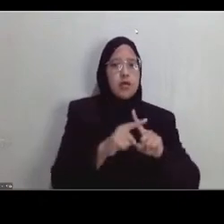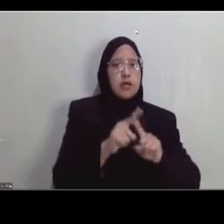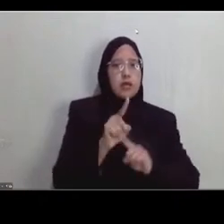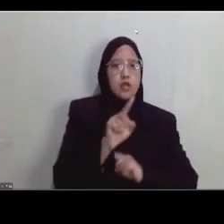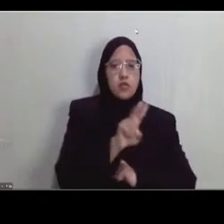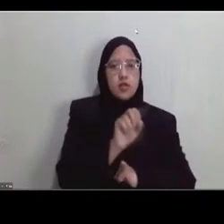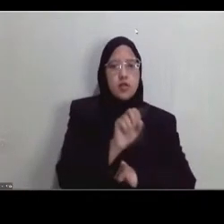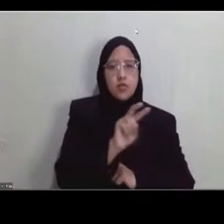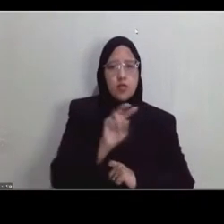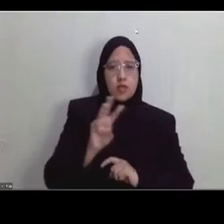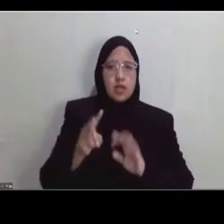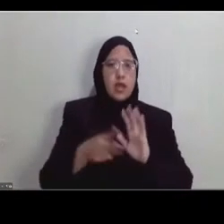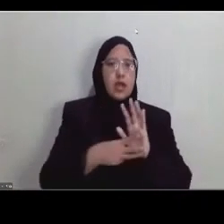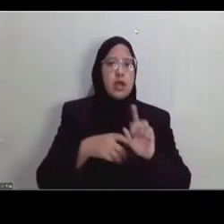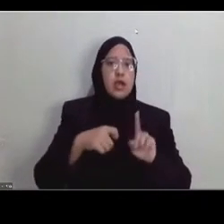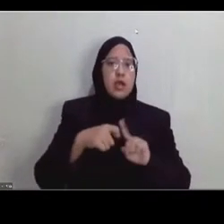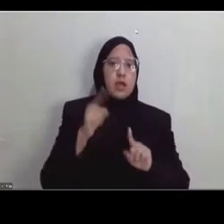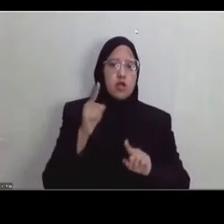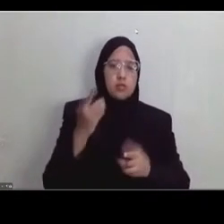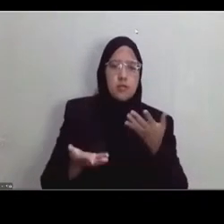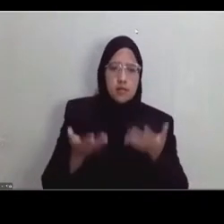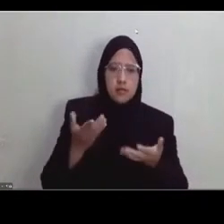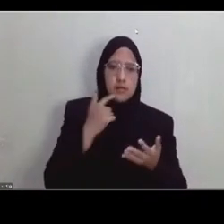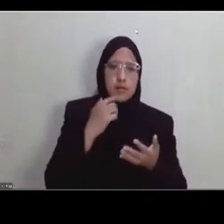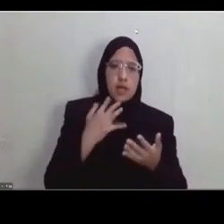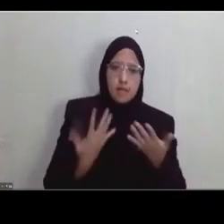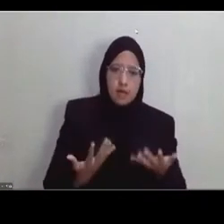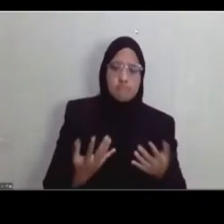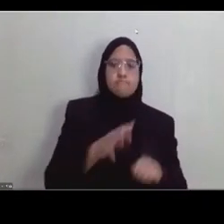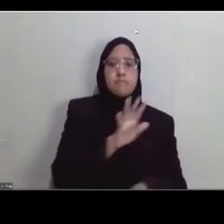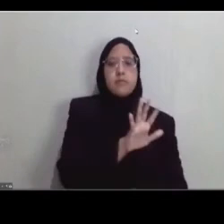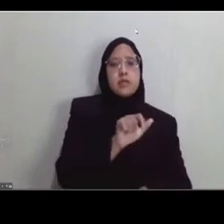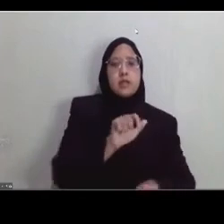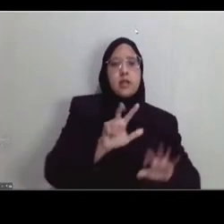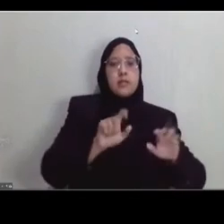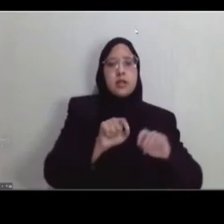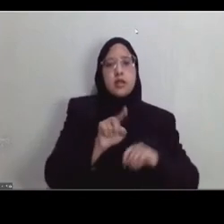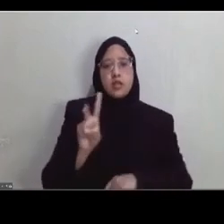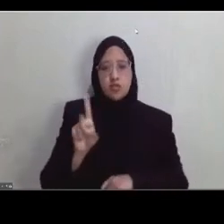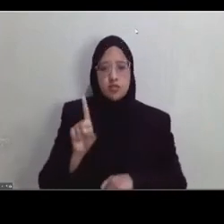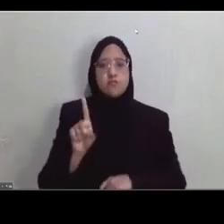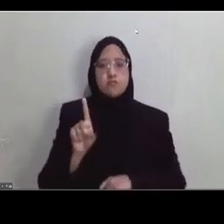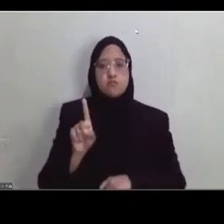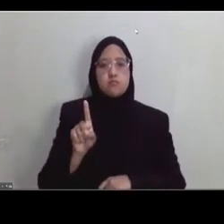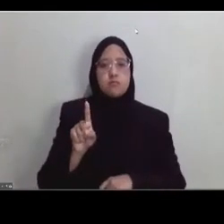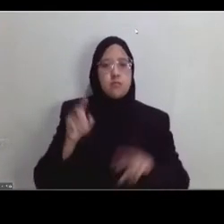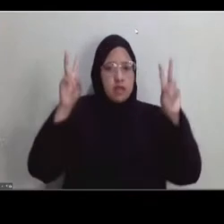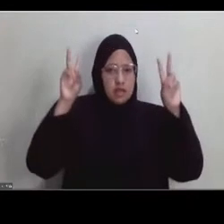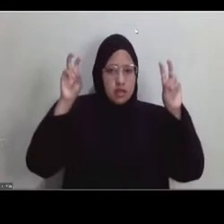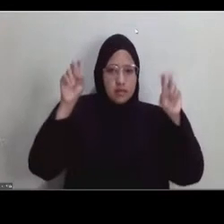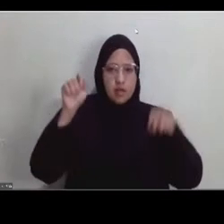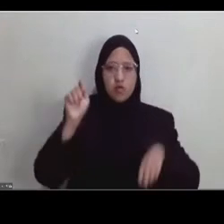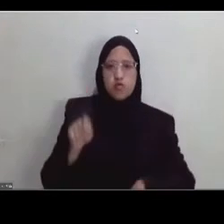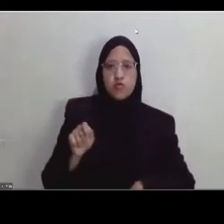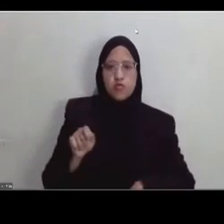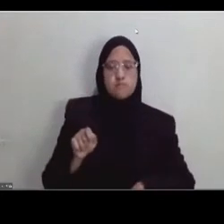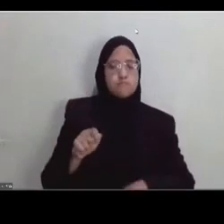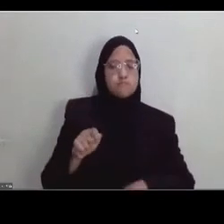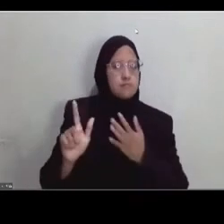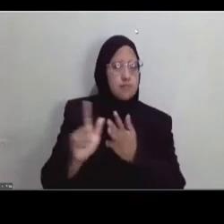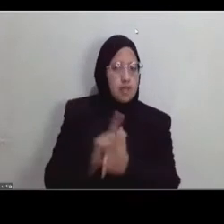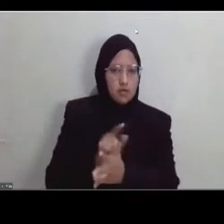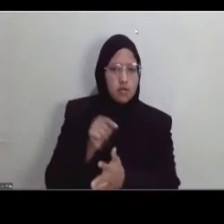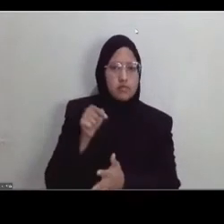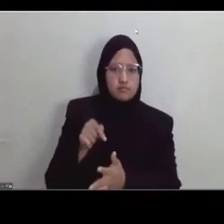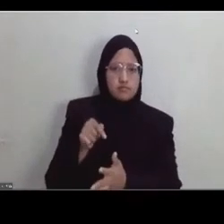mempertimbangkan sebagai berikut 5.8.1 bahwa isu hukum dari pelapor dari laporan